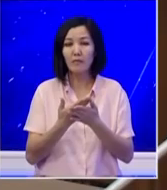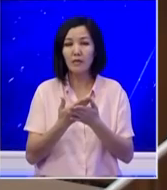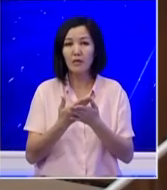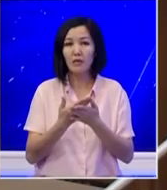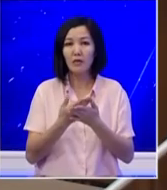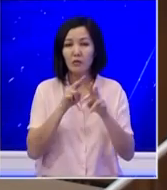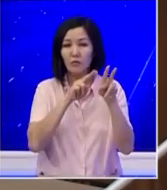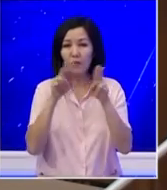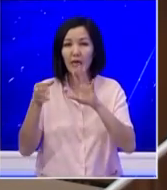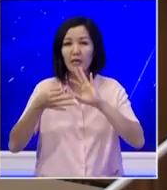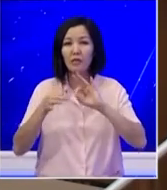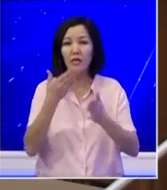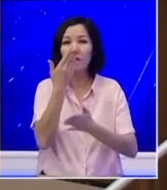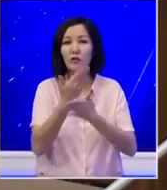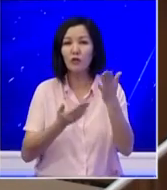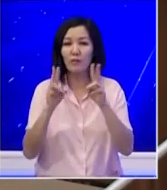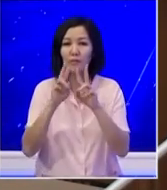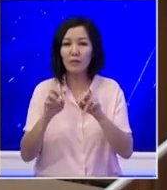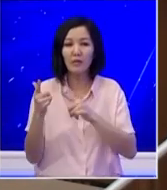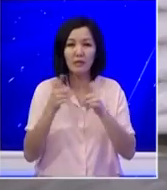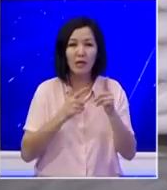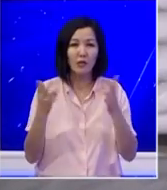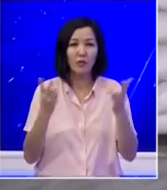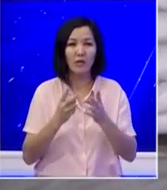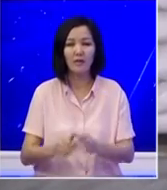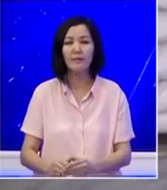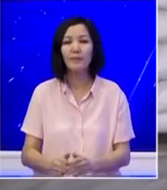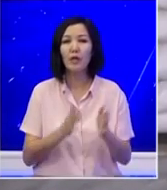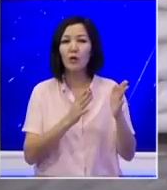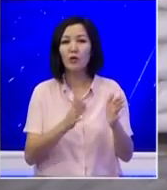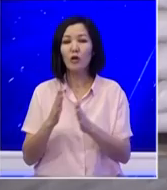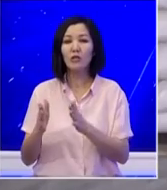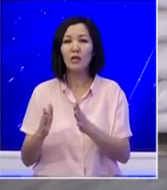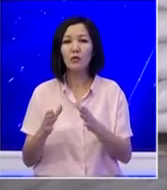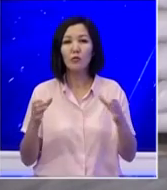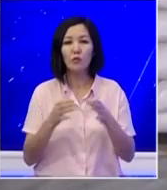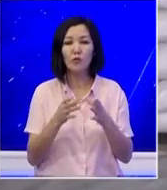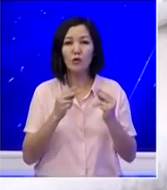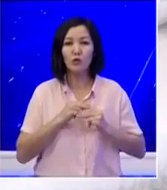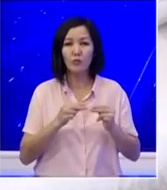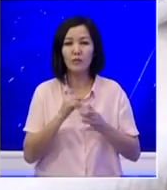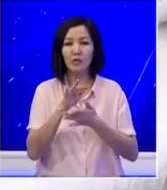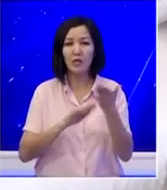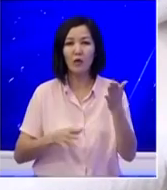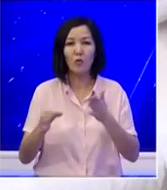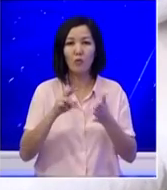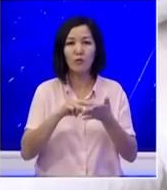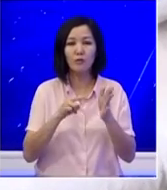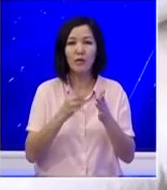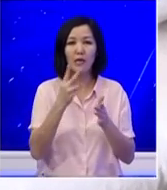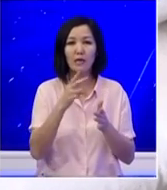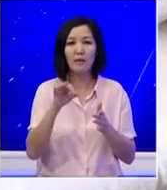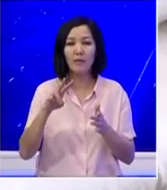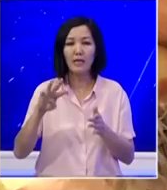отвечать. Вы должны всех, у вас есть сельские акимы. Тұрақтандыру қоры жұмысы да үзілген жоқ. Бұл бағытқа облыс бюджетінен тағы 2